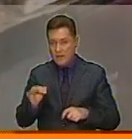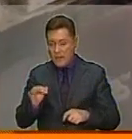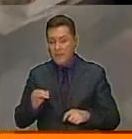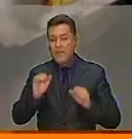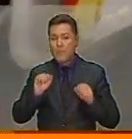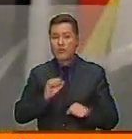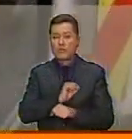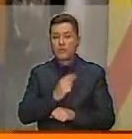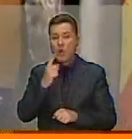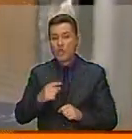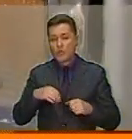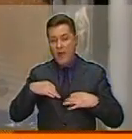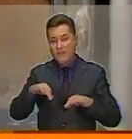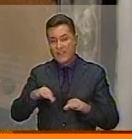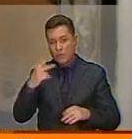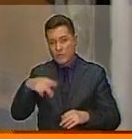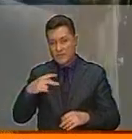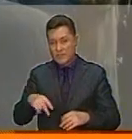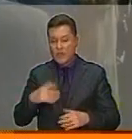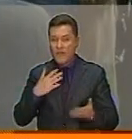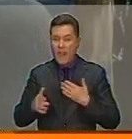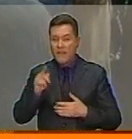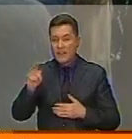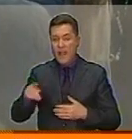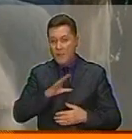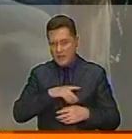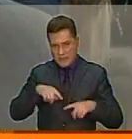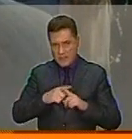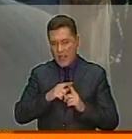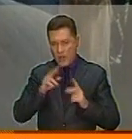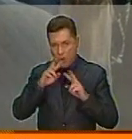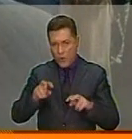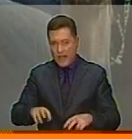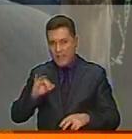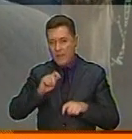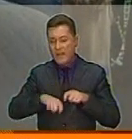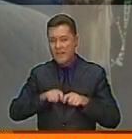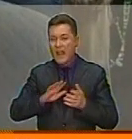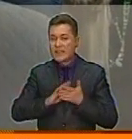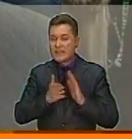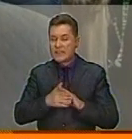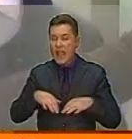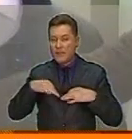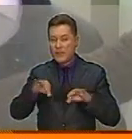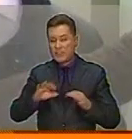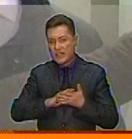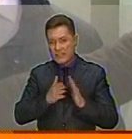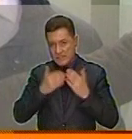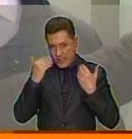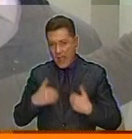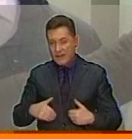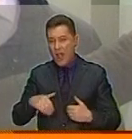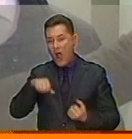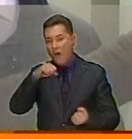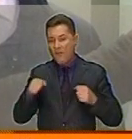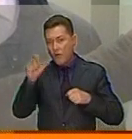зупинити одну автівку з 20тьох навіть якщо та пройшла тихогляд і перевіряти і стан машини і стан водія ви знаєте що